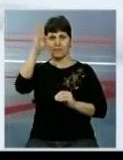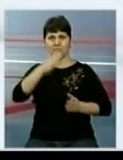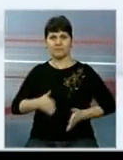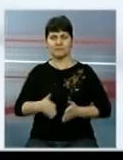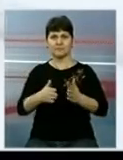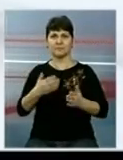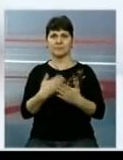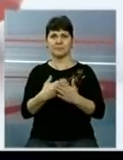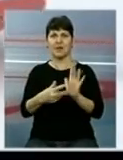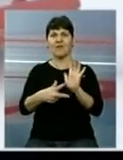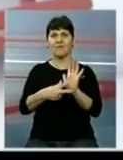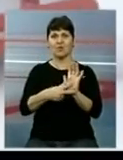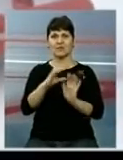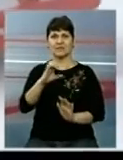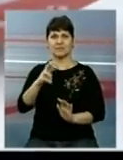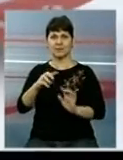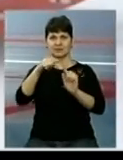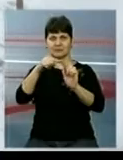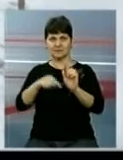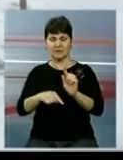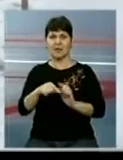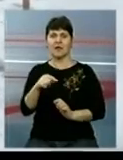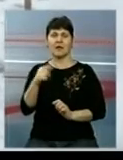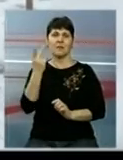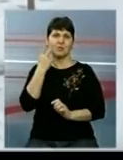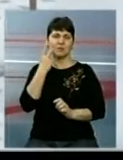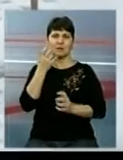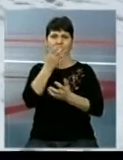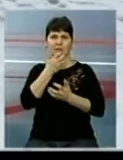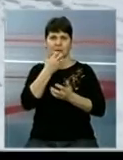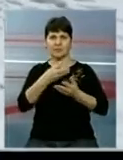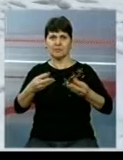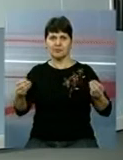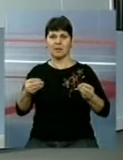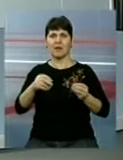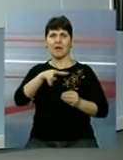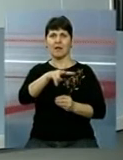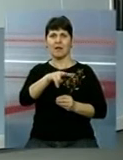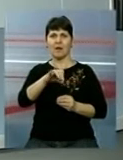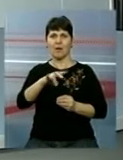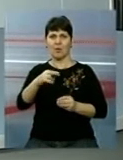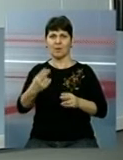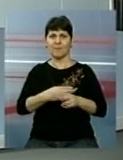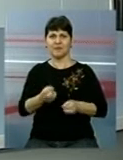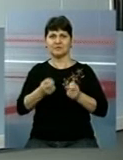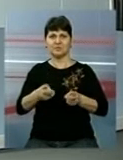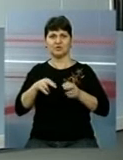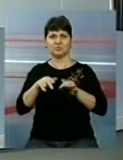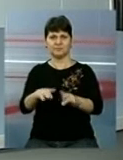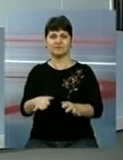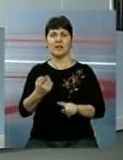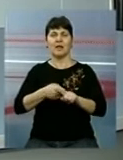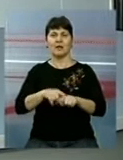8 сантиметрів. Однак через відлигу та непостійну температуру виходити на лід небезпечно. Бійці служби порятунку